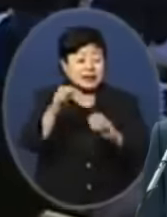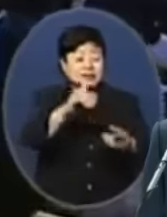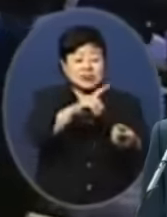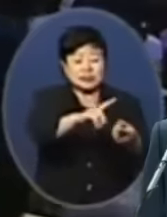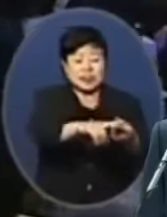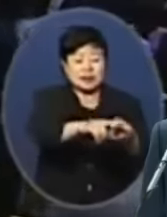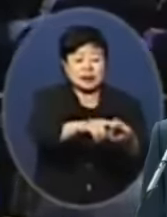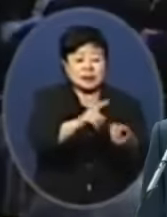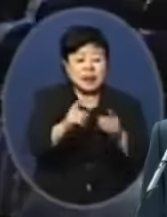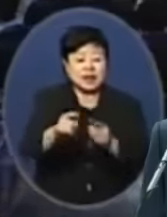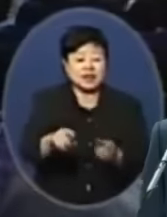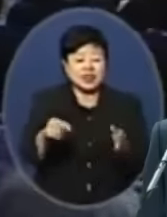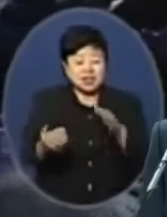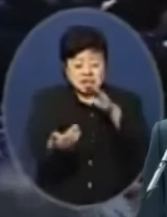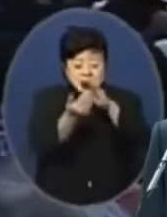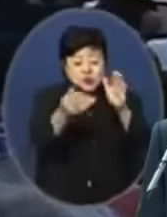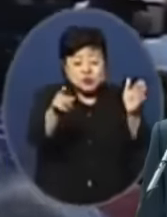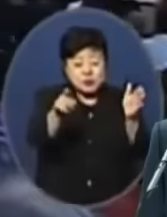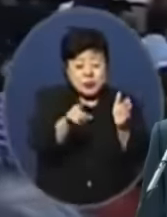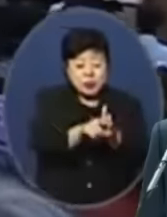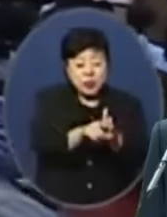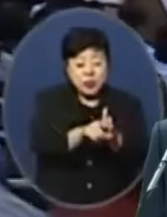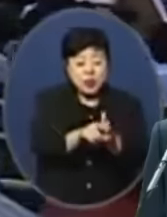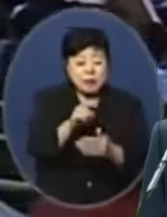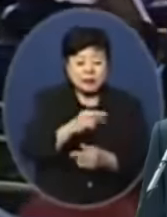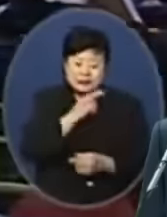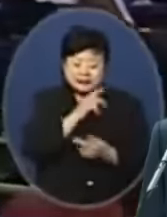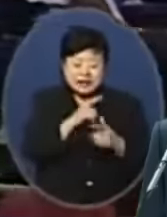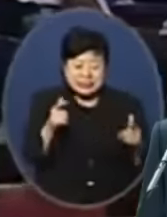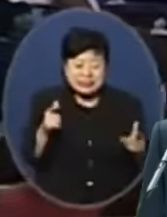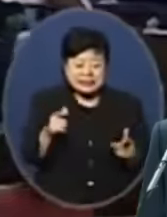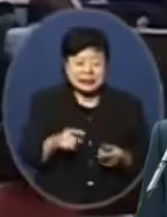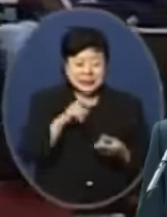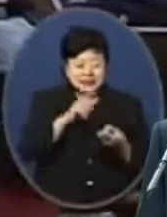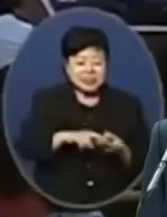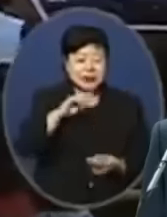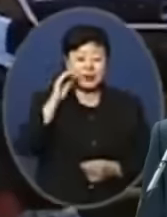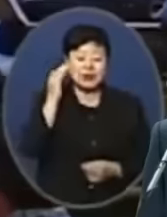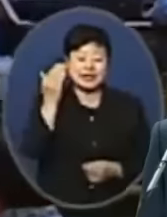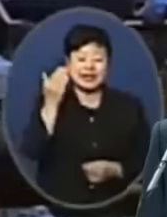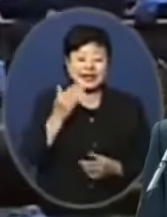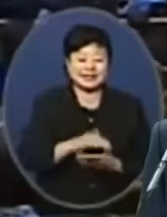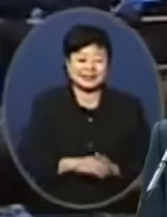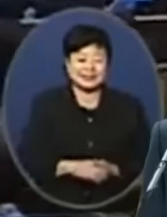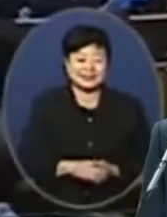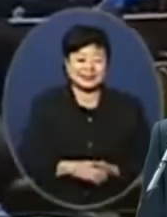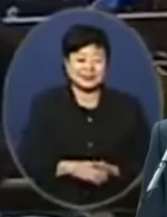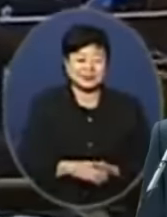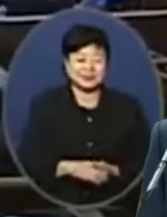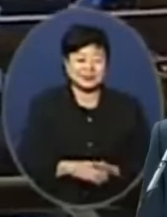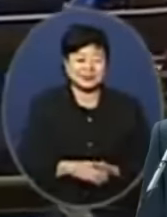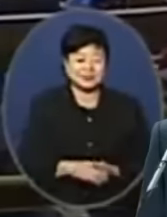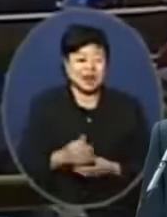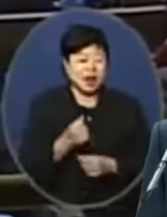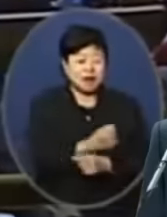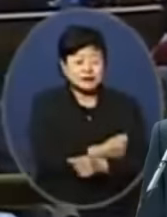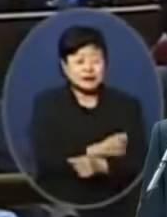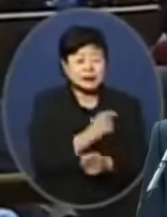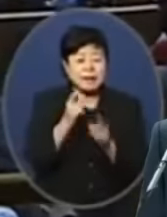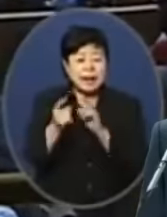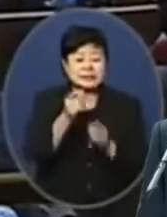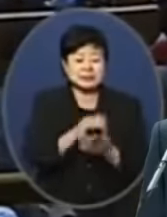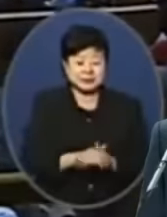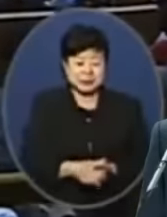하며 그 말하는 것이 이루어질 줄 믿고 마음에 의심하지 아니하면 그대로 되리라고 말씀하시는데, 엄청난